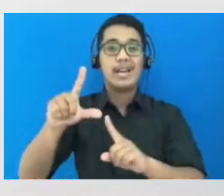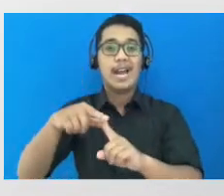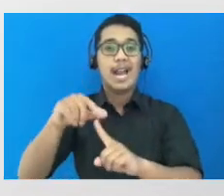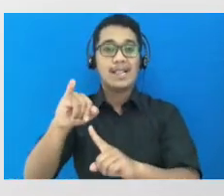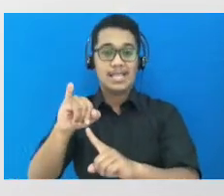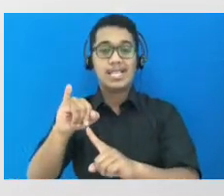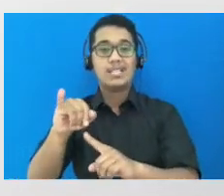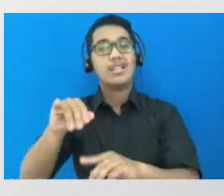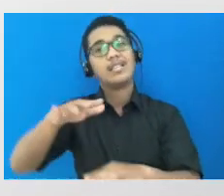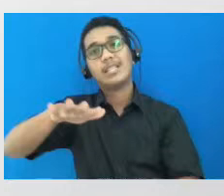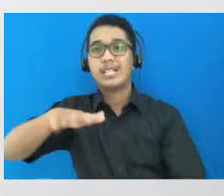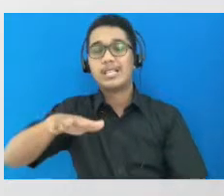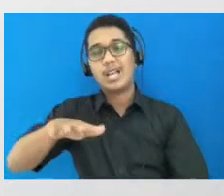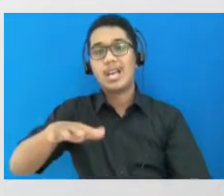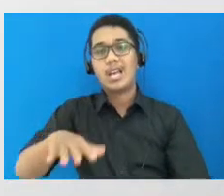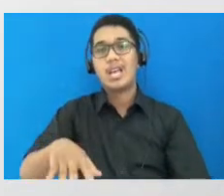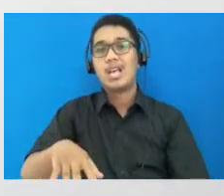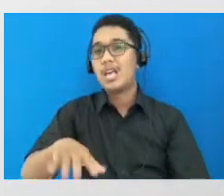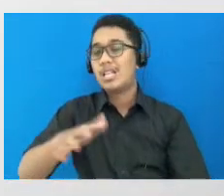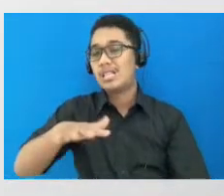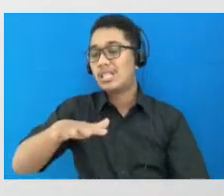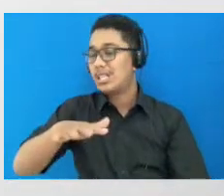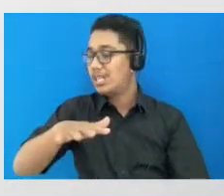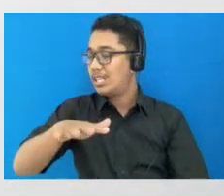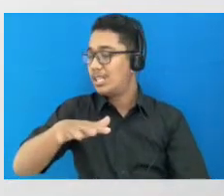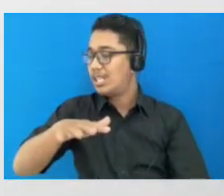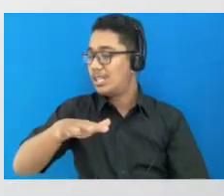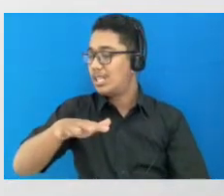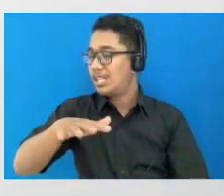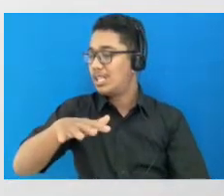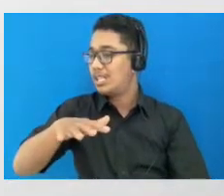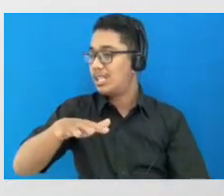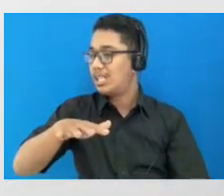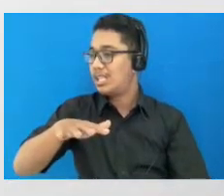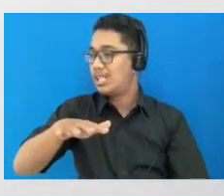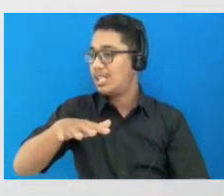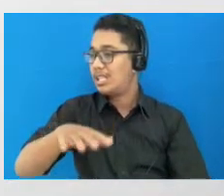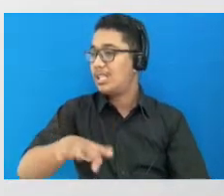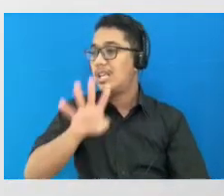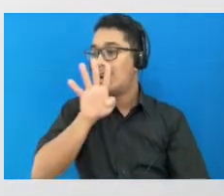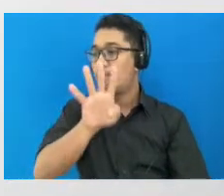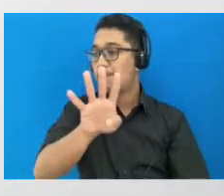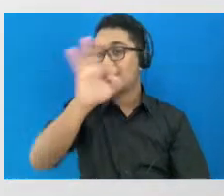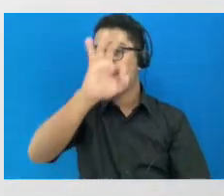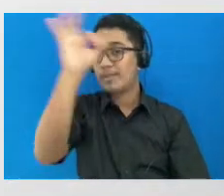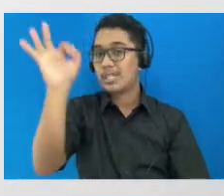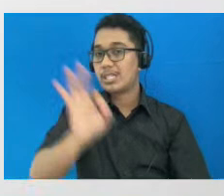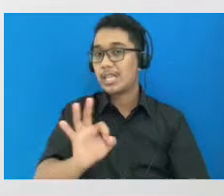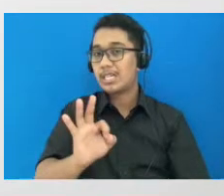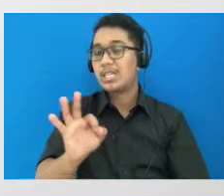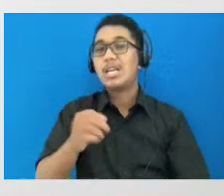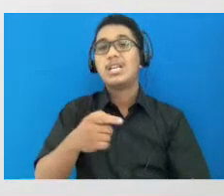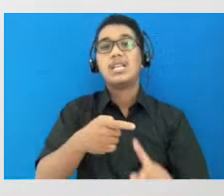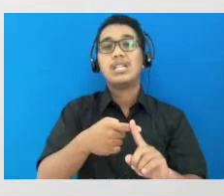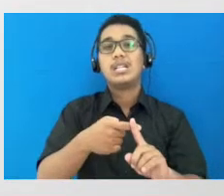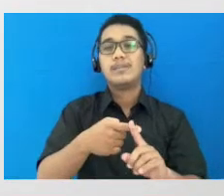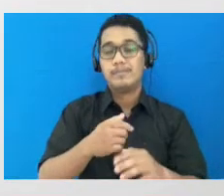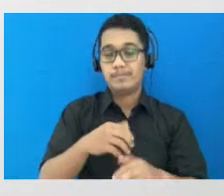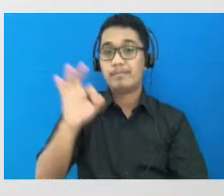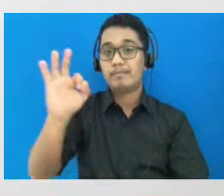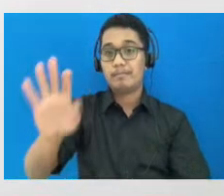mencapai hingga sekitar 4, jika perusahaan ini beroperasi secara global, 4%, maksimal 4% dari global turnover.